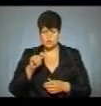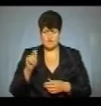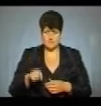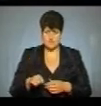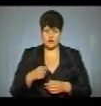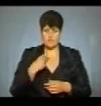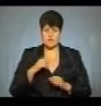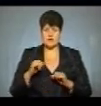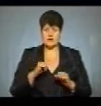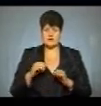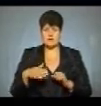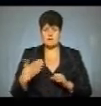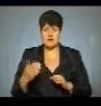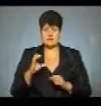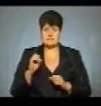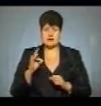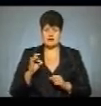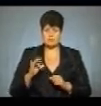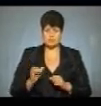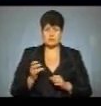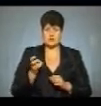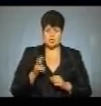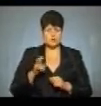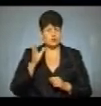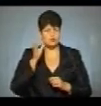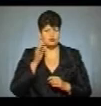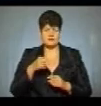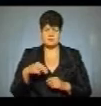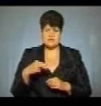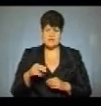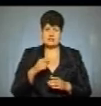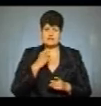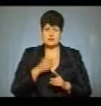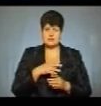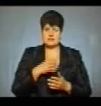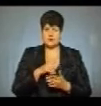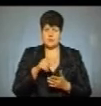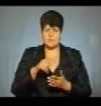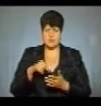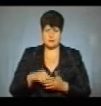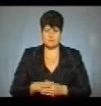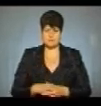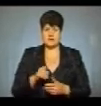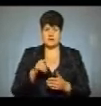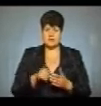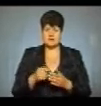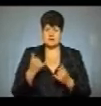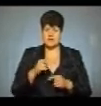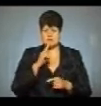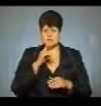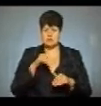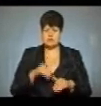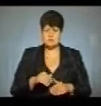обласного штабу правого сектору Назара Сарабона, прийшли, щоб почути від президента відповіді на свої запитання. Питання, яке зараз замовчується, це